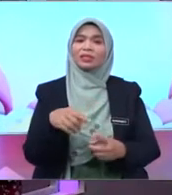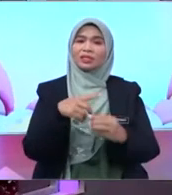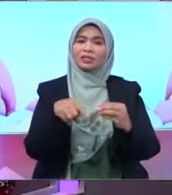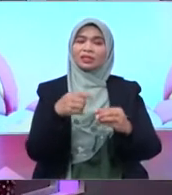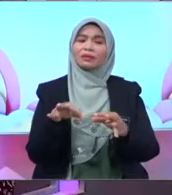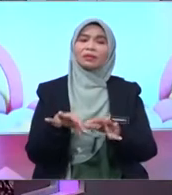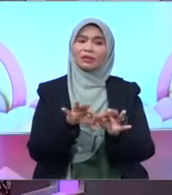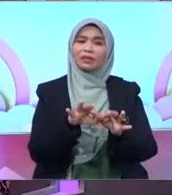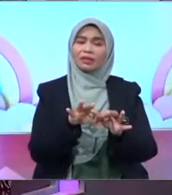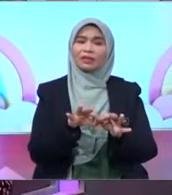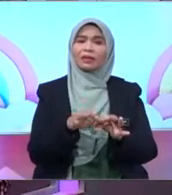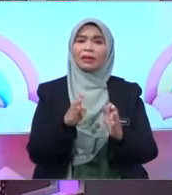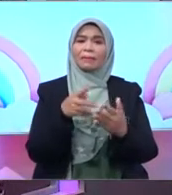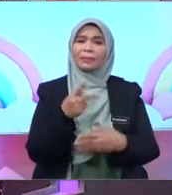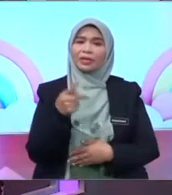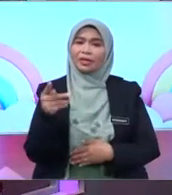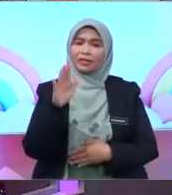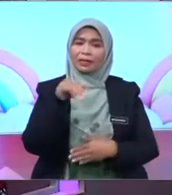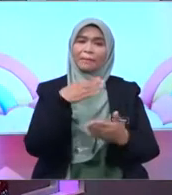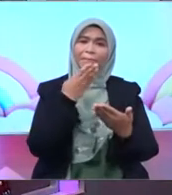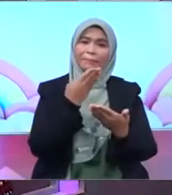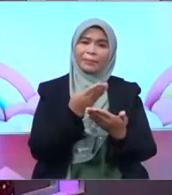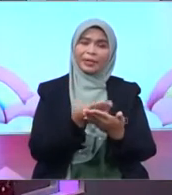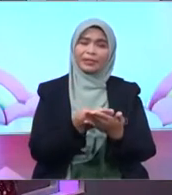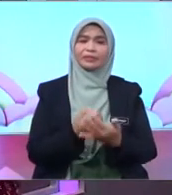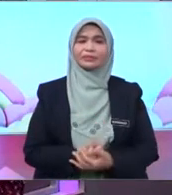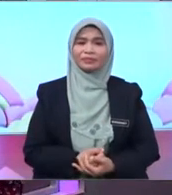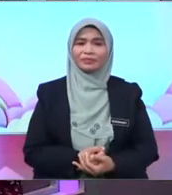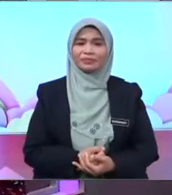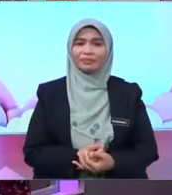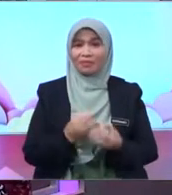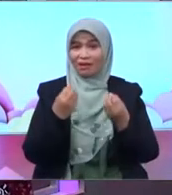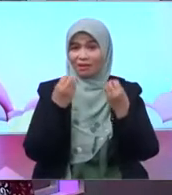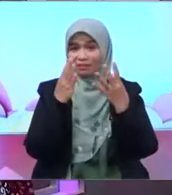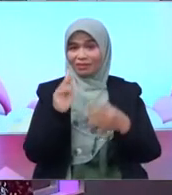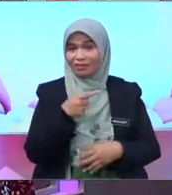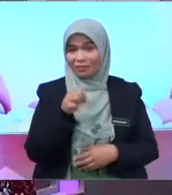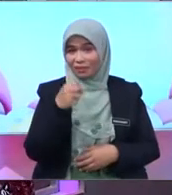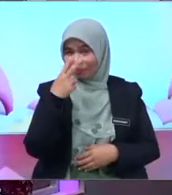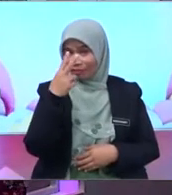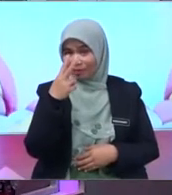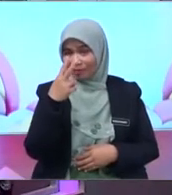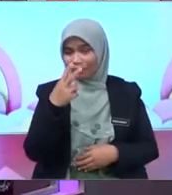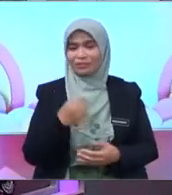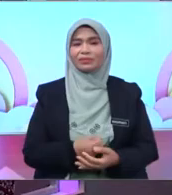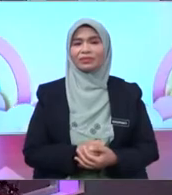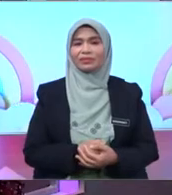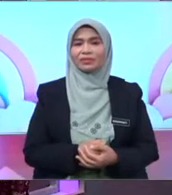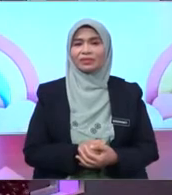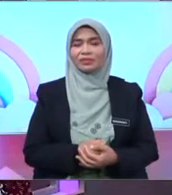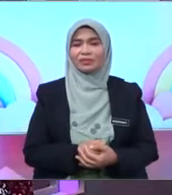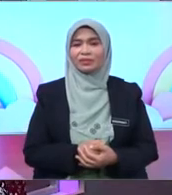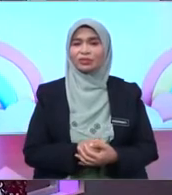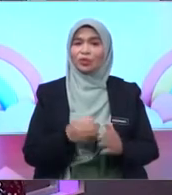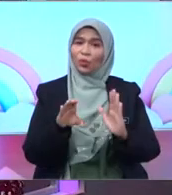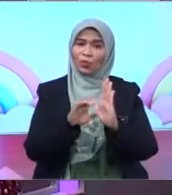baik akibat tengok tingkah laku baik atau buruk banyak yang kita boleh tengok contoh tadi aku kita